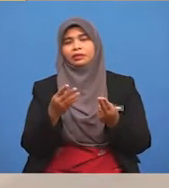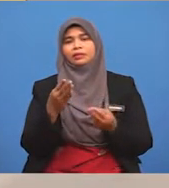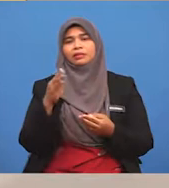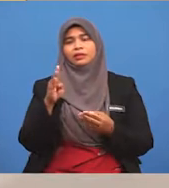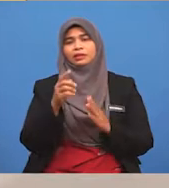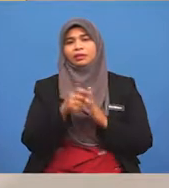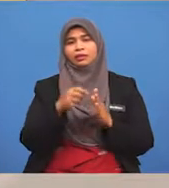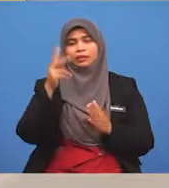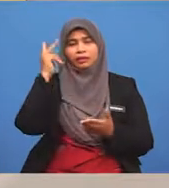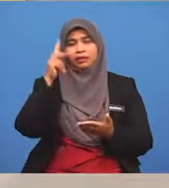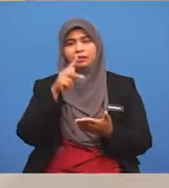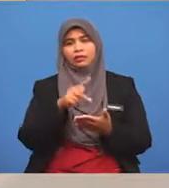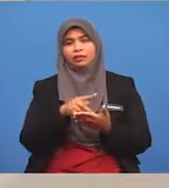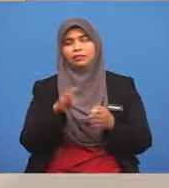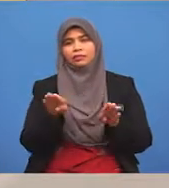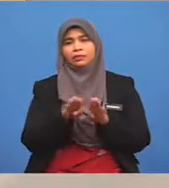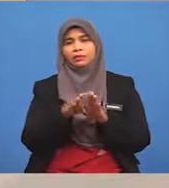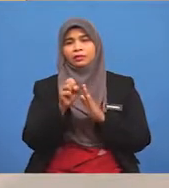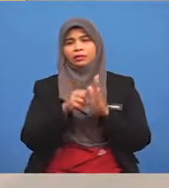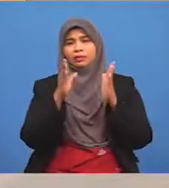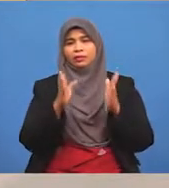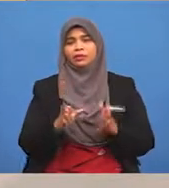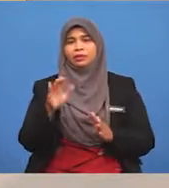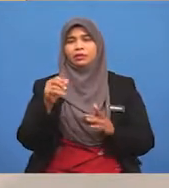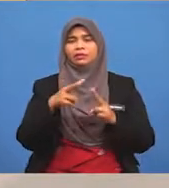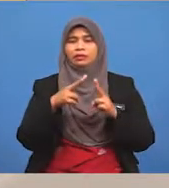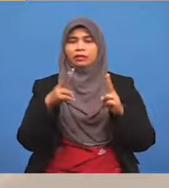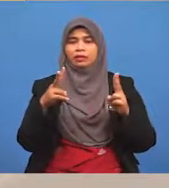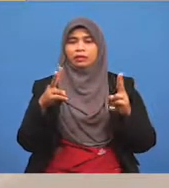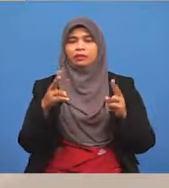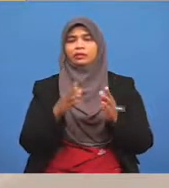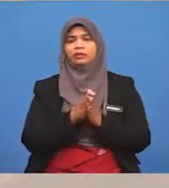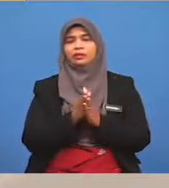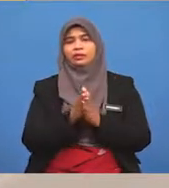sebagai seorang yang kuat beribadat, soleh dan sangat warak.